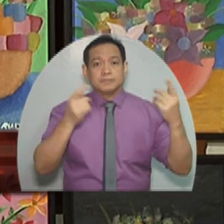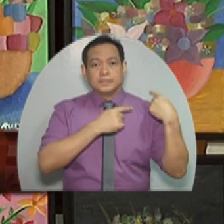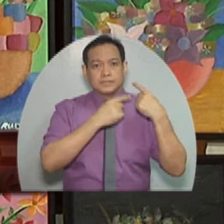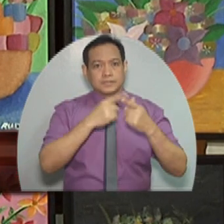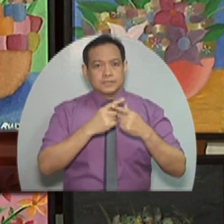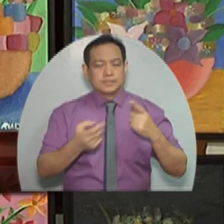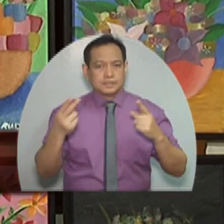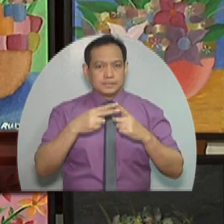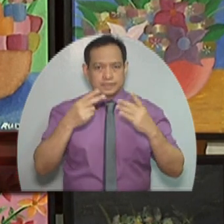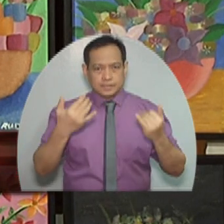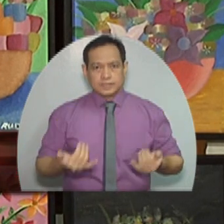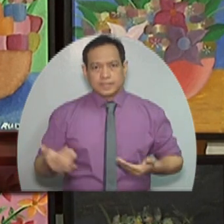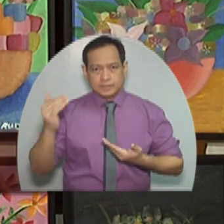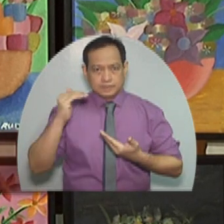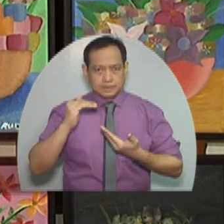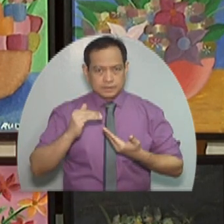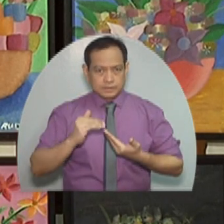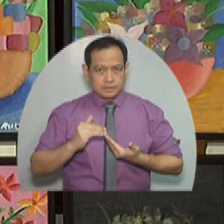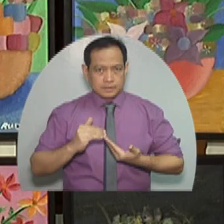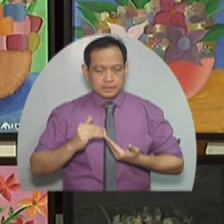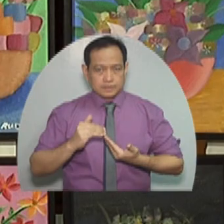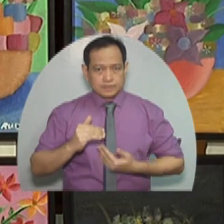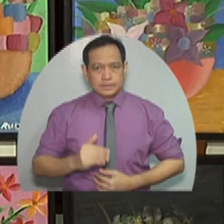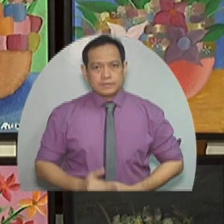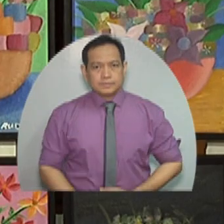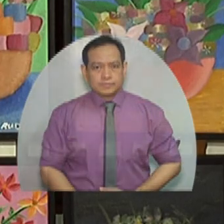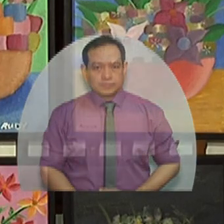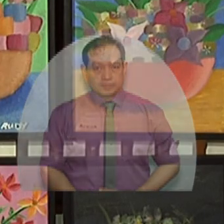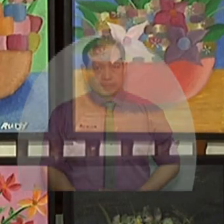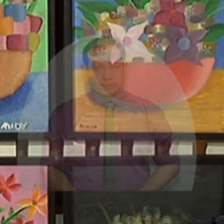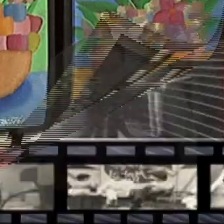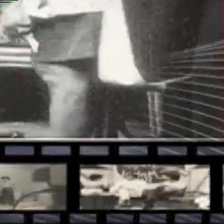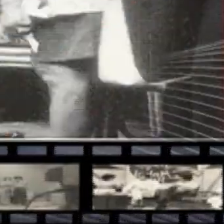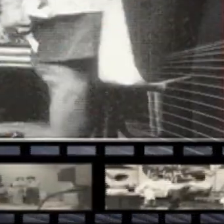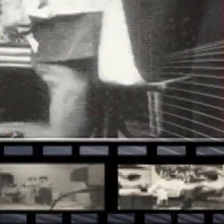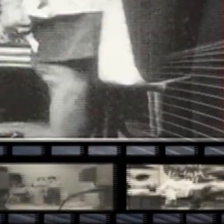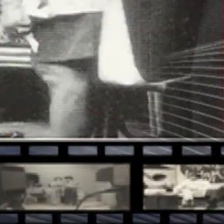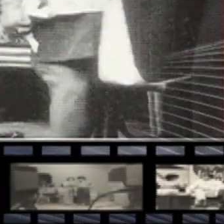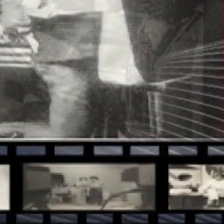service mula noon hanggang ngayon. Kapwa ko, mahal ko.